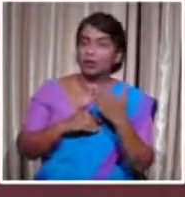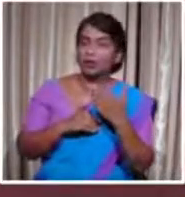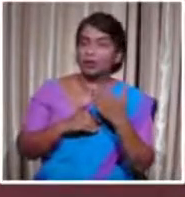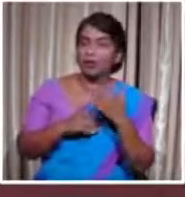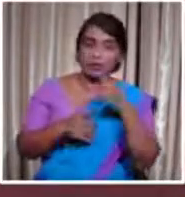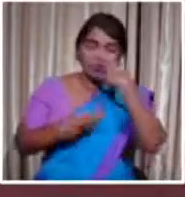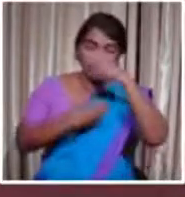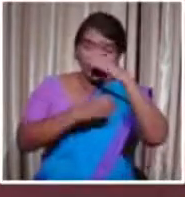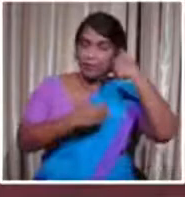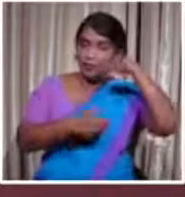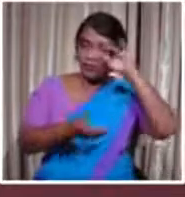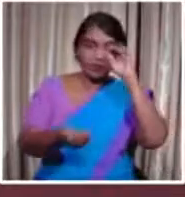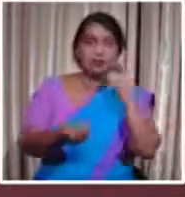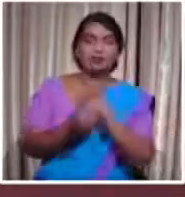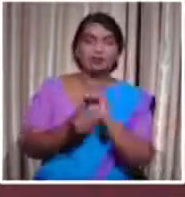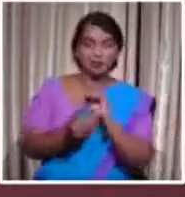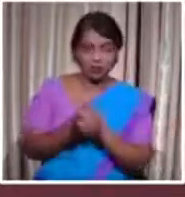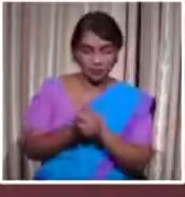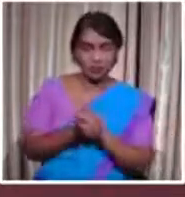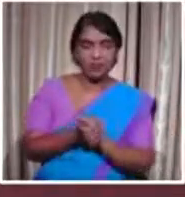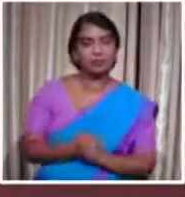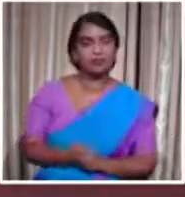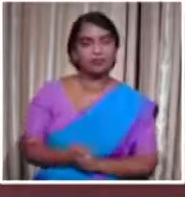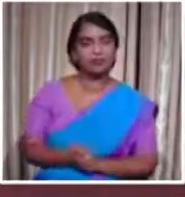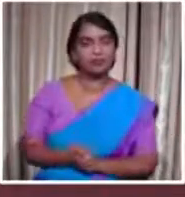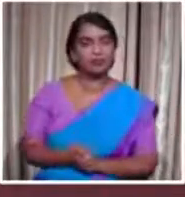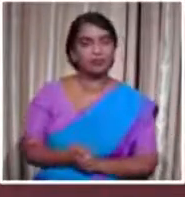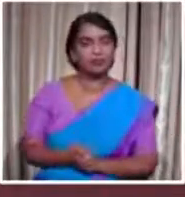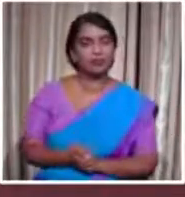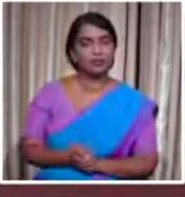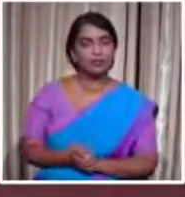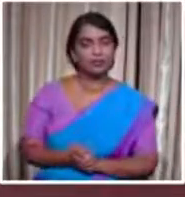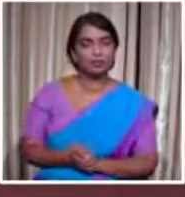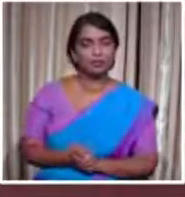සංරක්ෂණ ස්ථානයක් ලෙස ගැසට් කර තියෙනවා. පුරා විද්‍යා